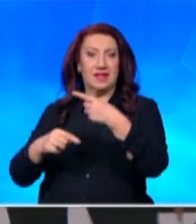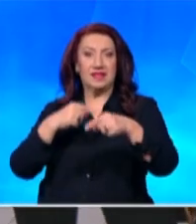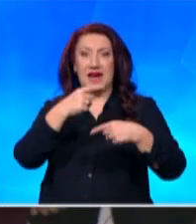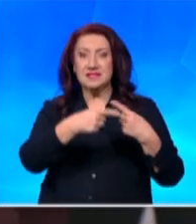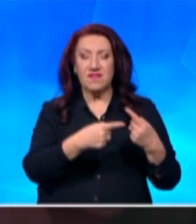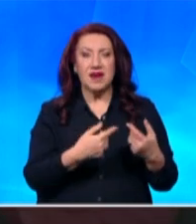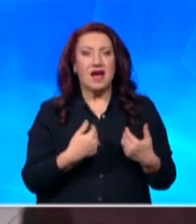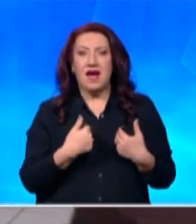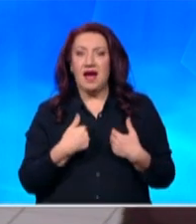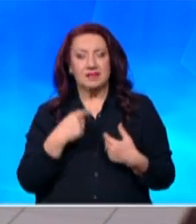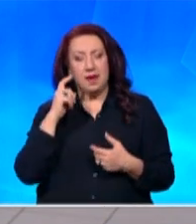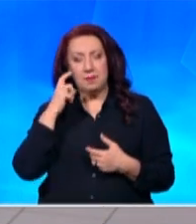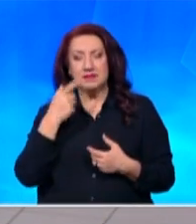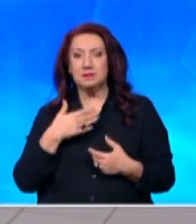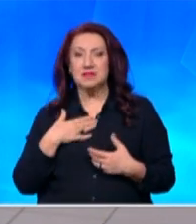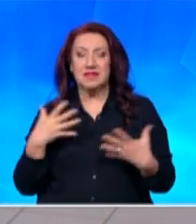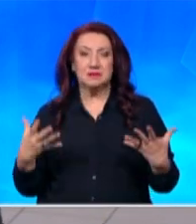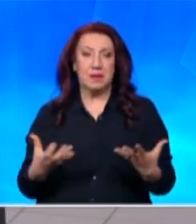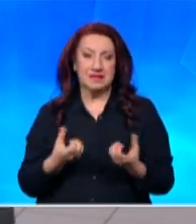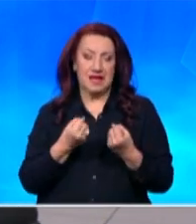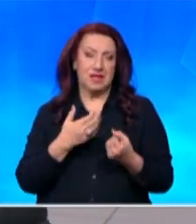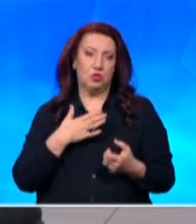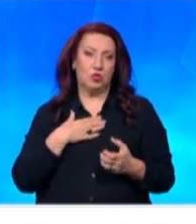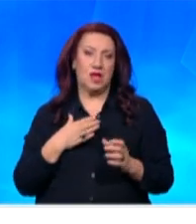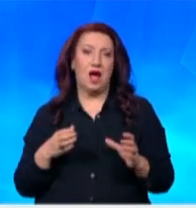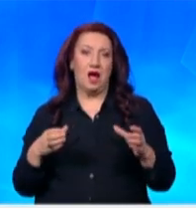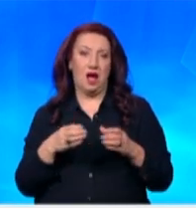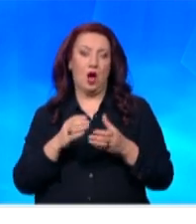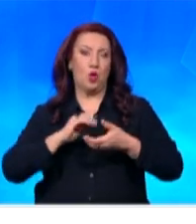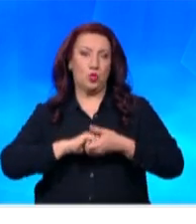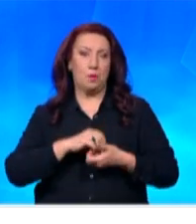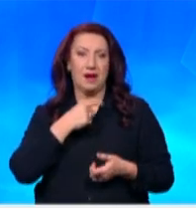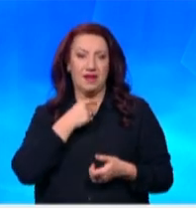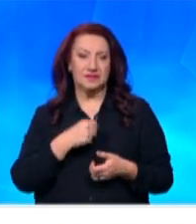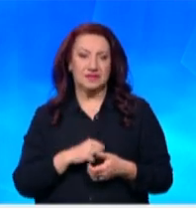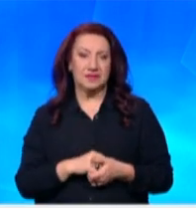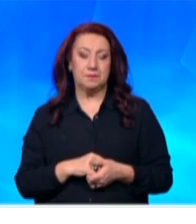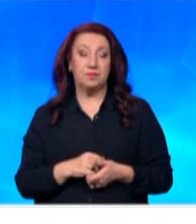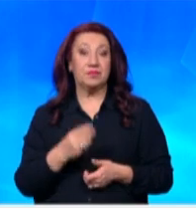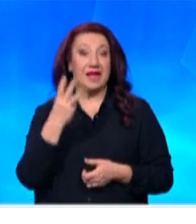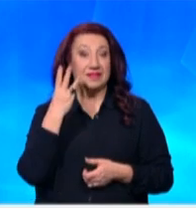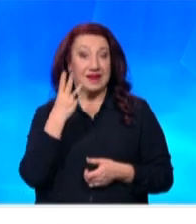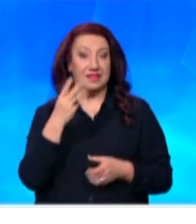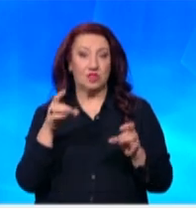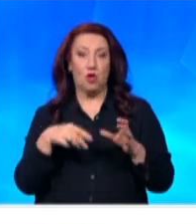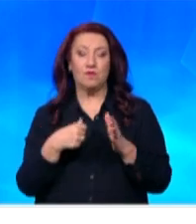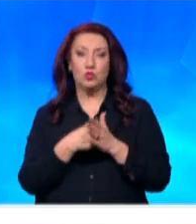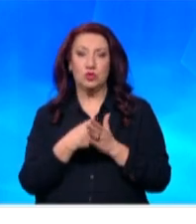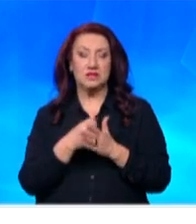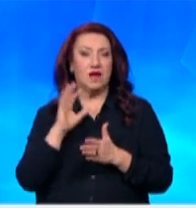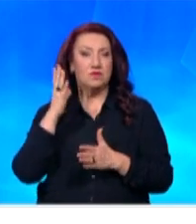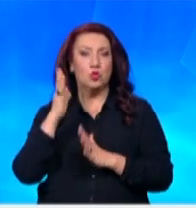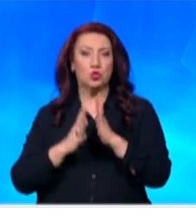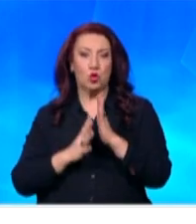за съществуването и за спасението на клуба. Трето ново попълнение в Лудогорец. Българският шампион